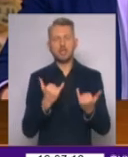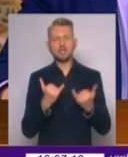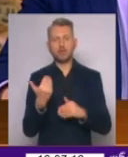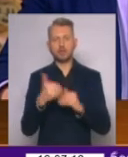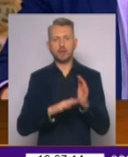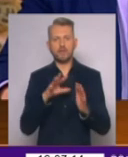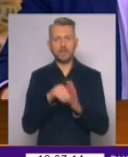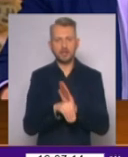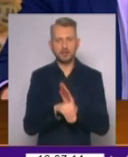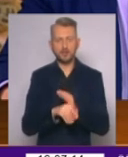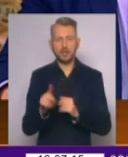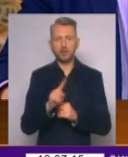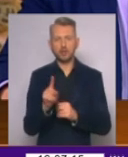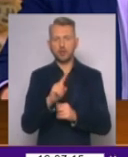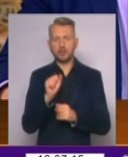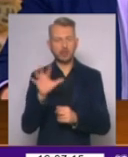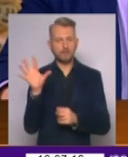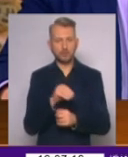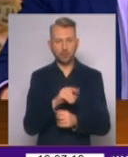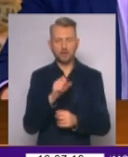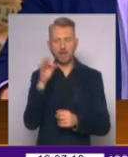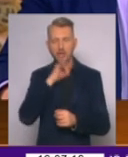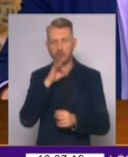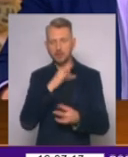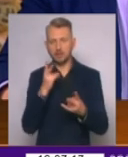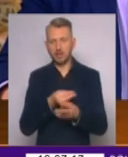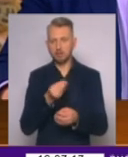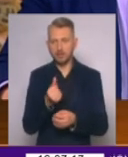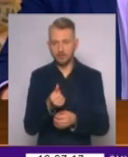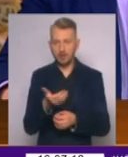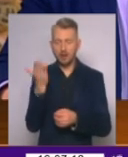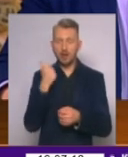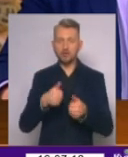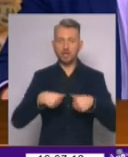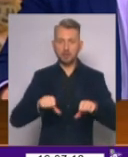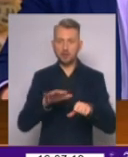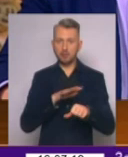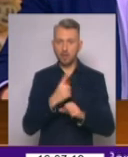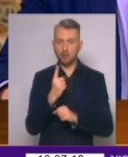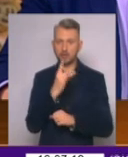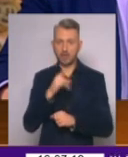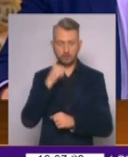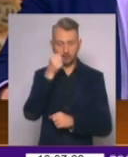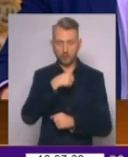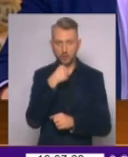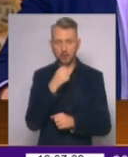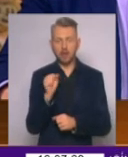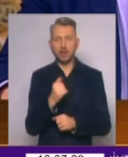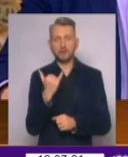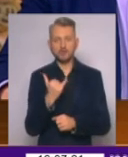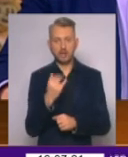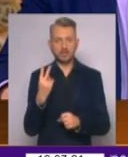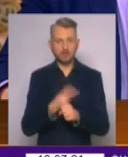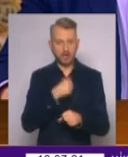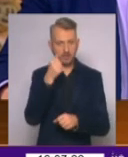ввели, что за все, за таблетки надо платить. Раньше комиссия была один раз в год, а сейчас два раза